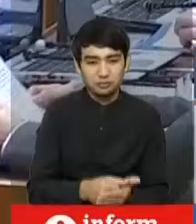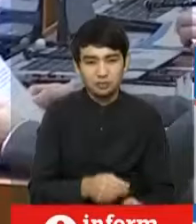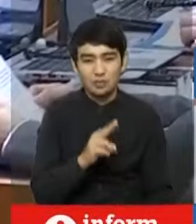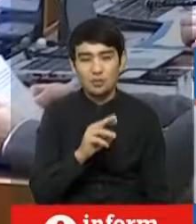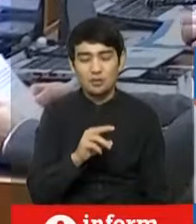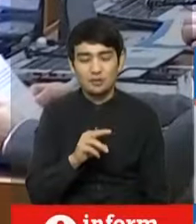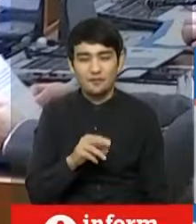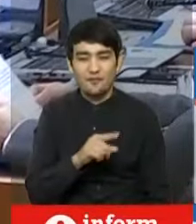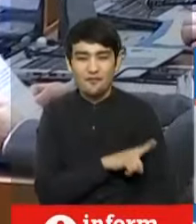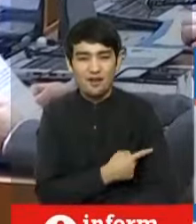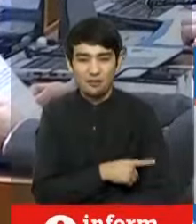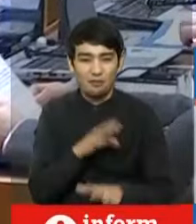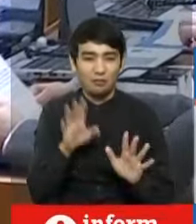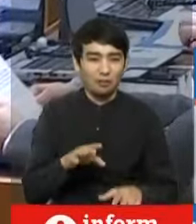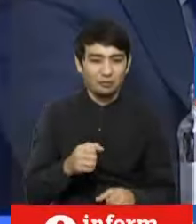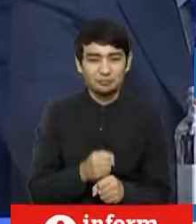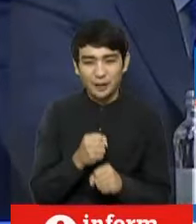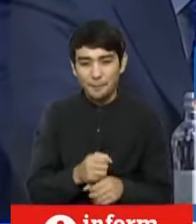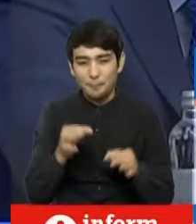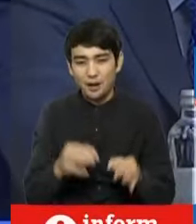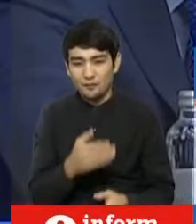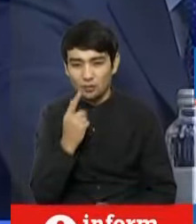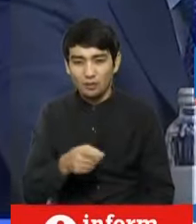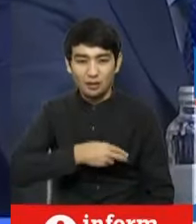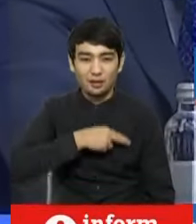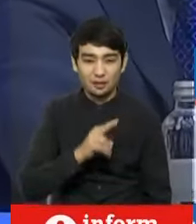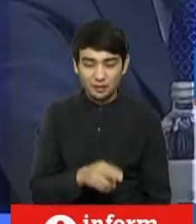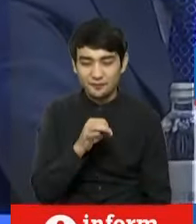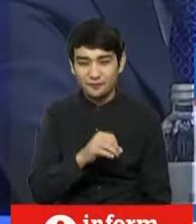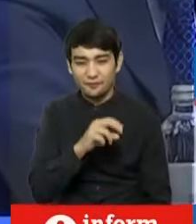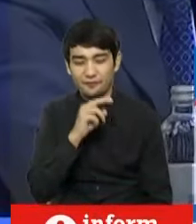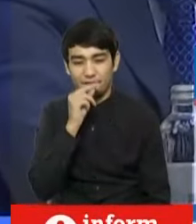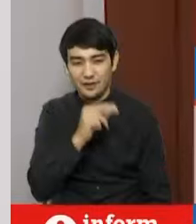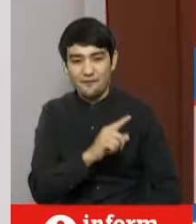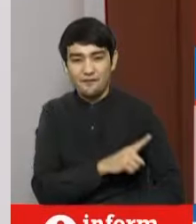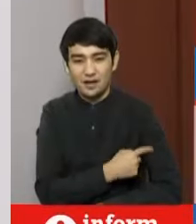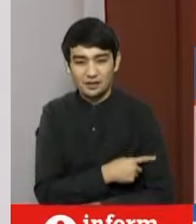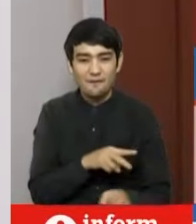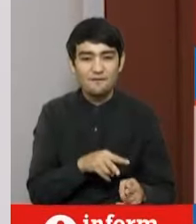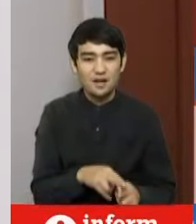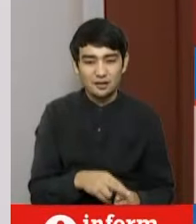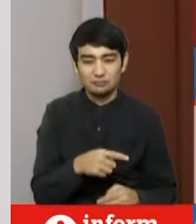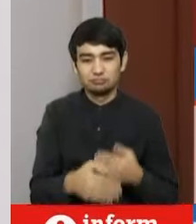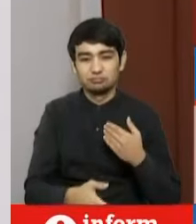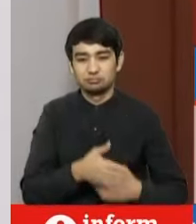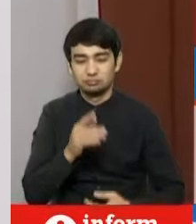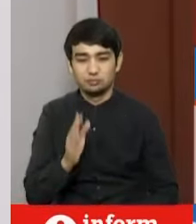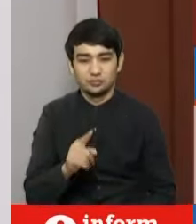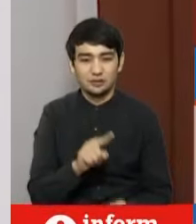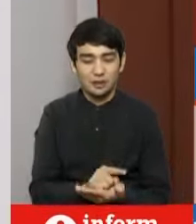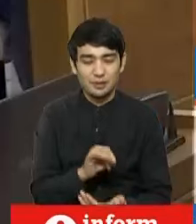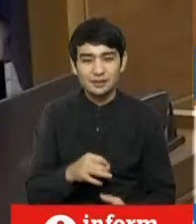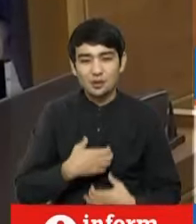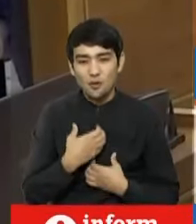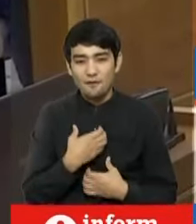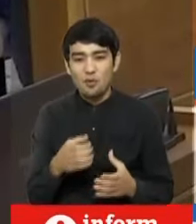врачебную халатность и чтобы не доводить каждый случай до суда оценивать нанесённый вред Пациенту будут независимые эксперты страховых